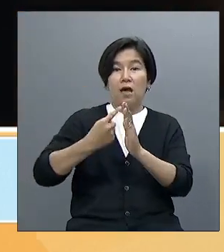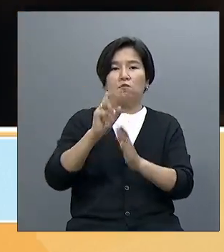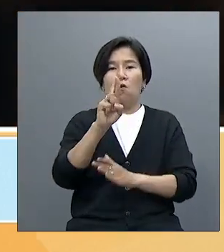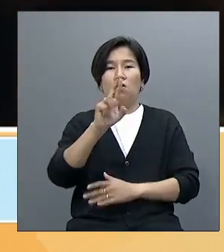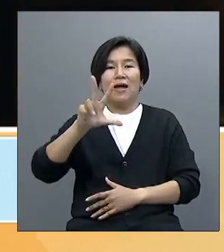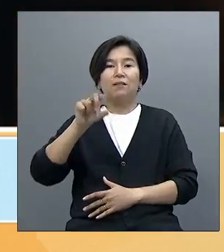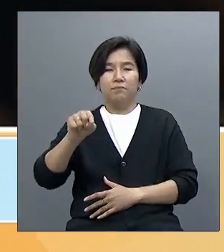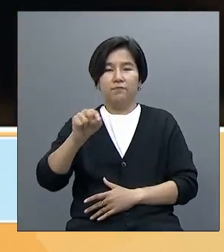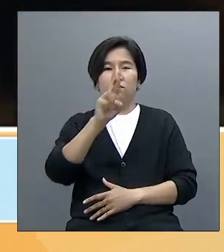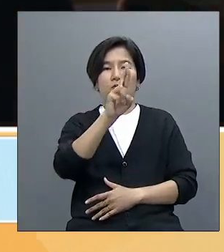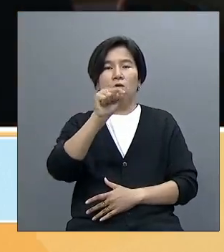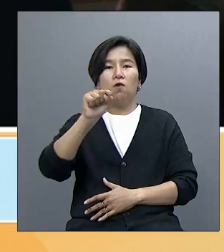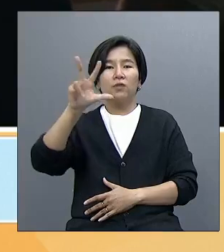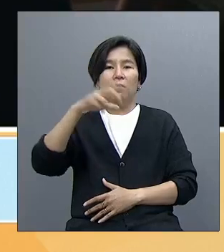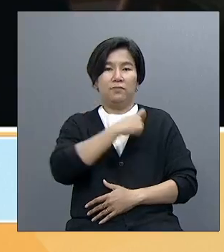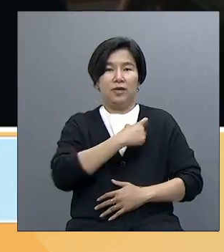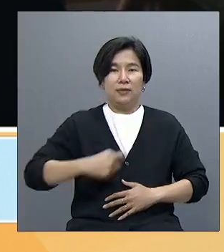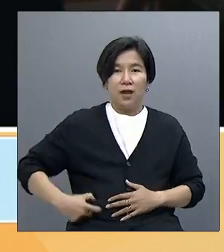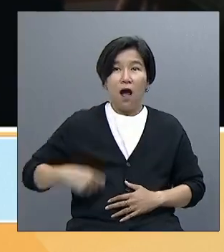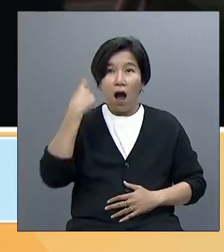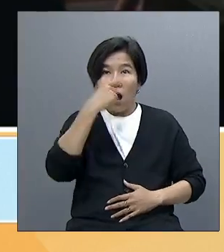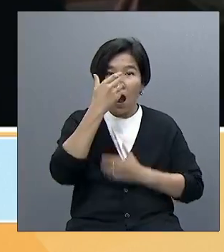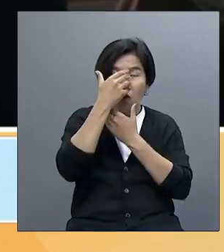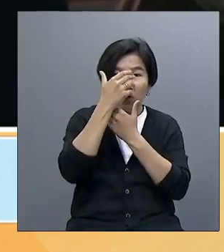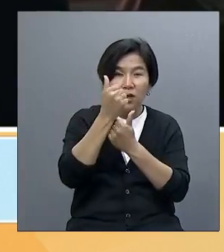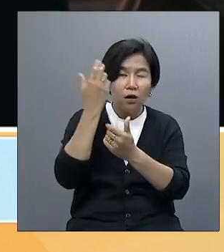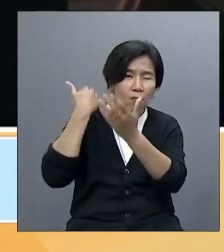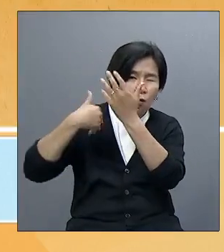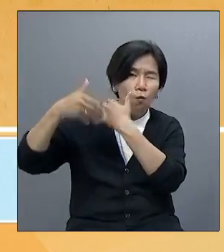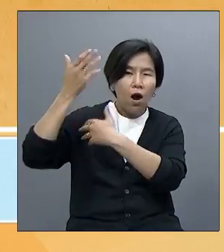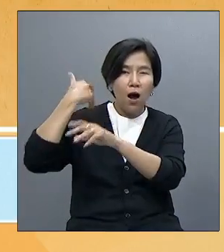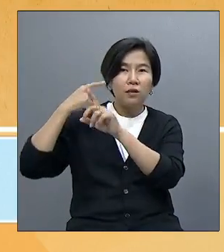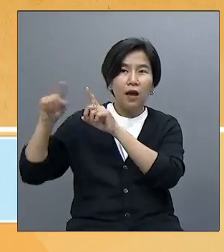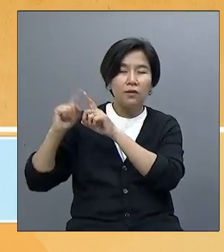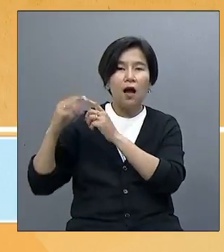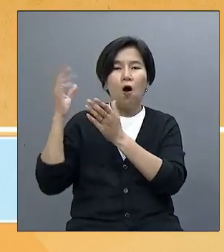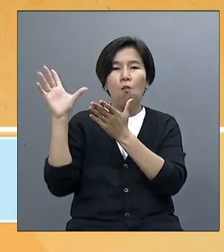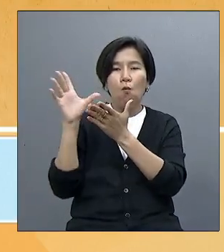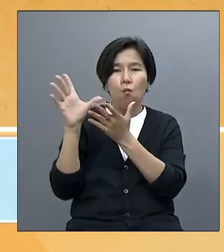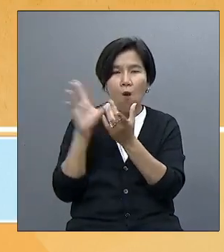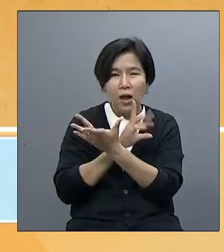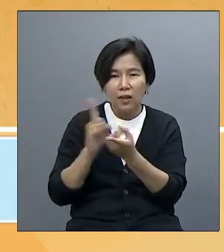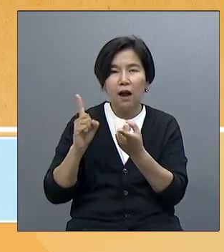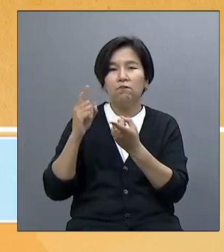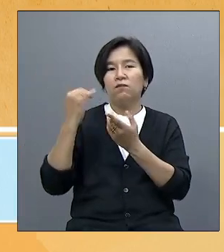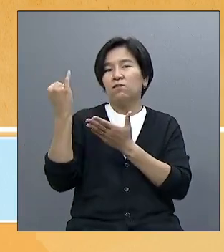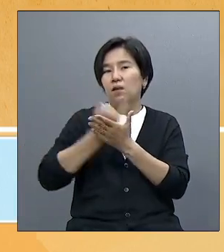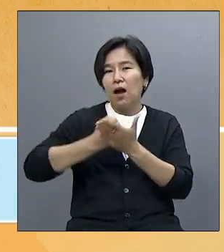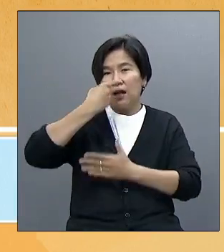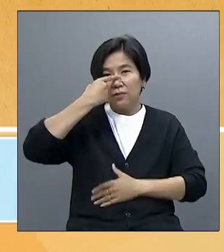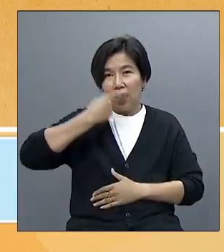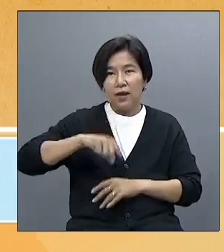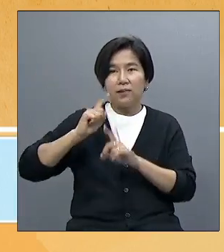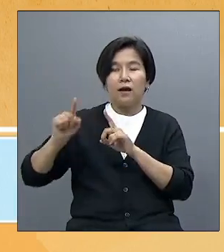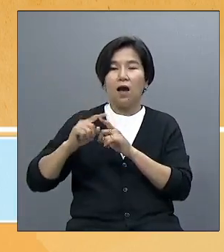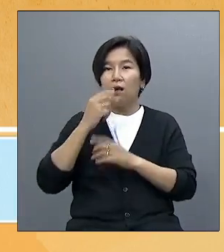างพอสังเขปที่จะให้ผู้ที่สนใจในเรื่องของรากเหง้าประวัติศาสตร์ศิลปะวัฒนธรรมไทยทุกแขนงของคนไทยเนี่ย